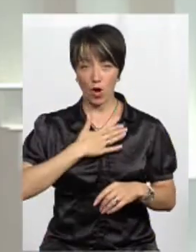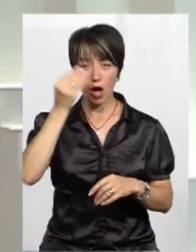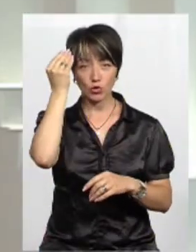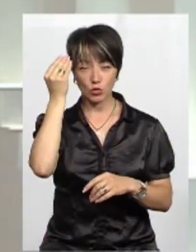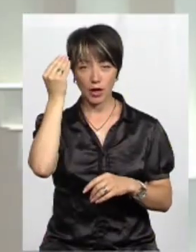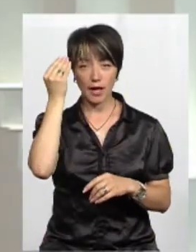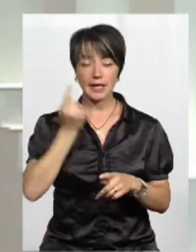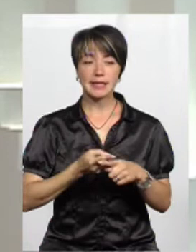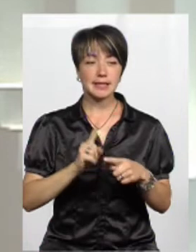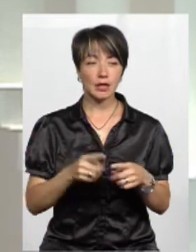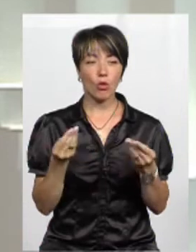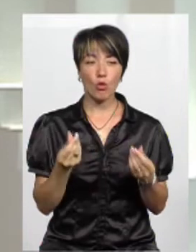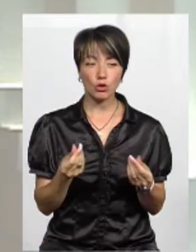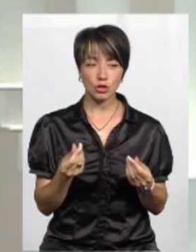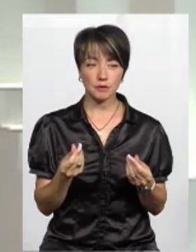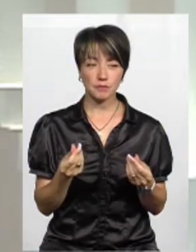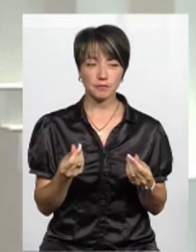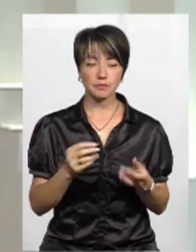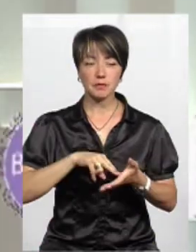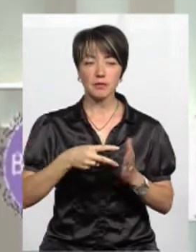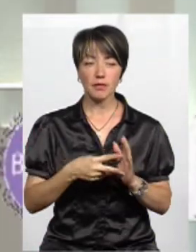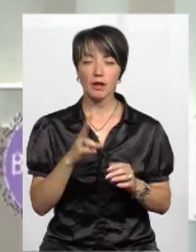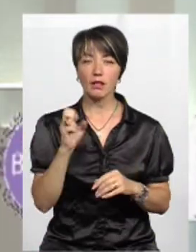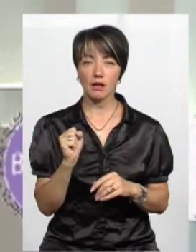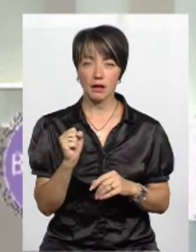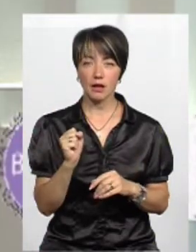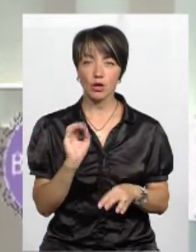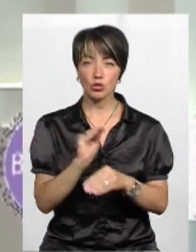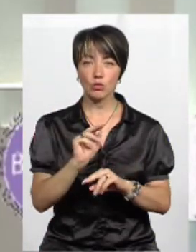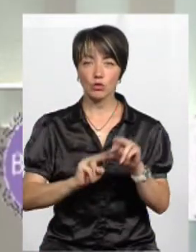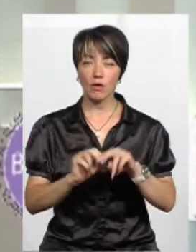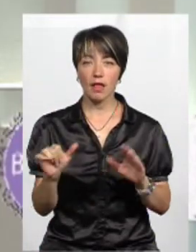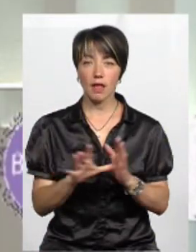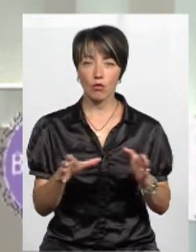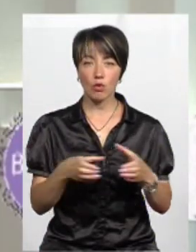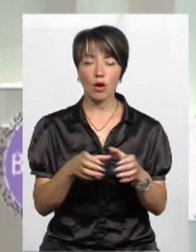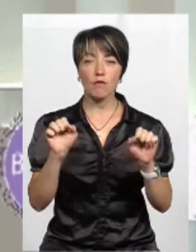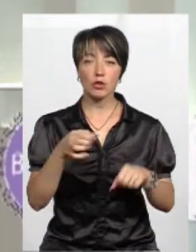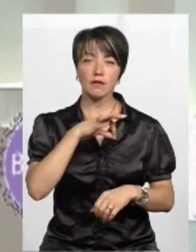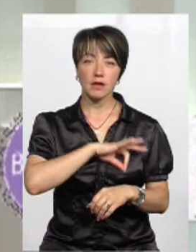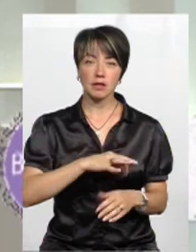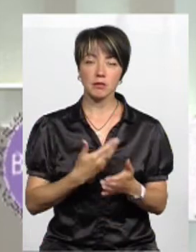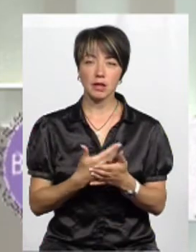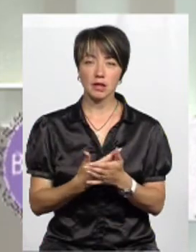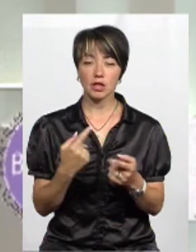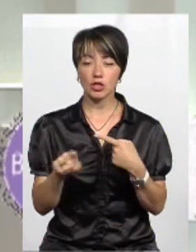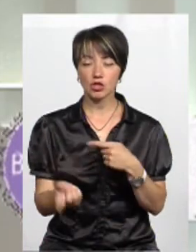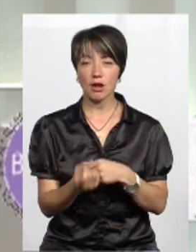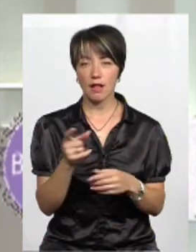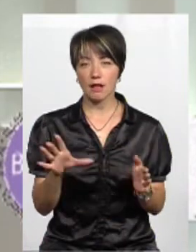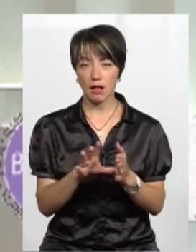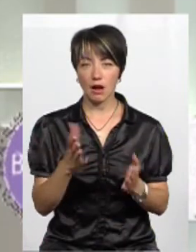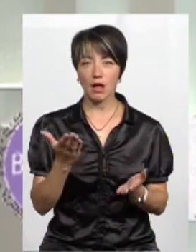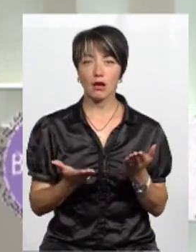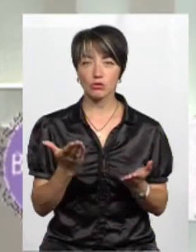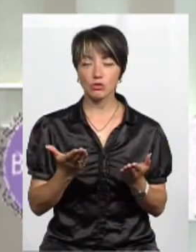думка, цих коштів, які передбачені на добудову енергоблоків, їх можна використати, наприклад, на альтернативні джерела енергії.